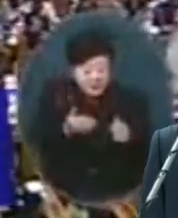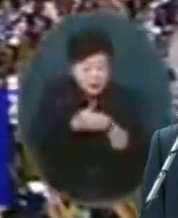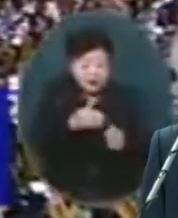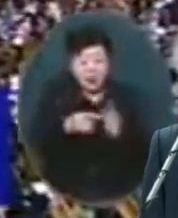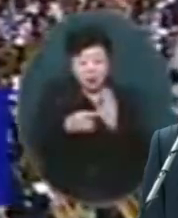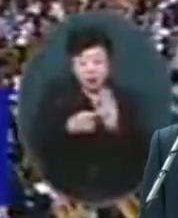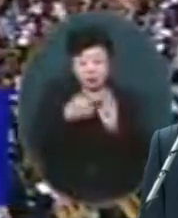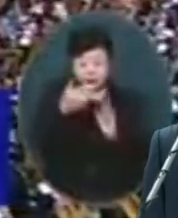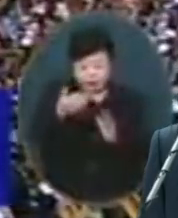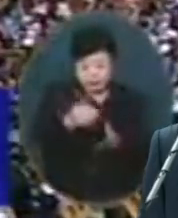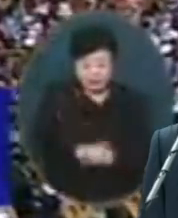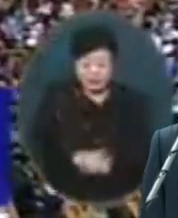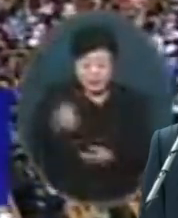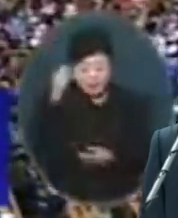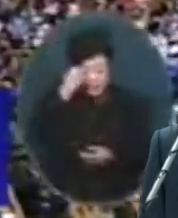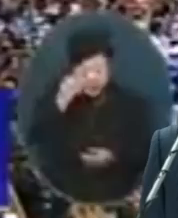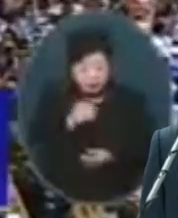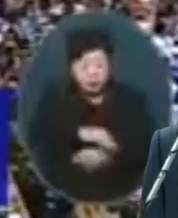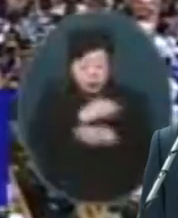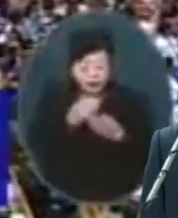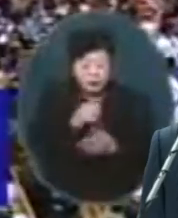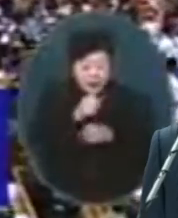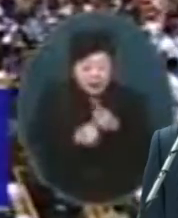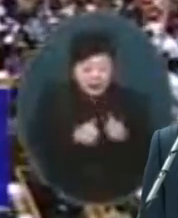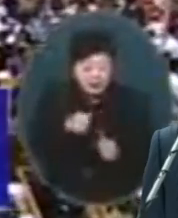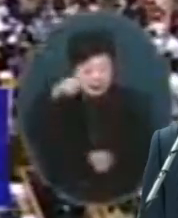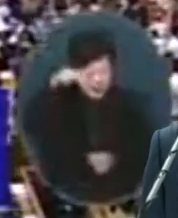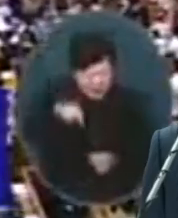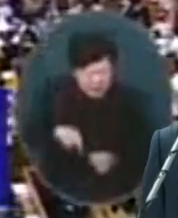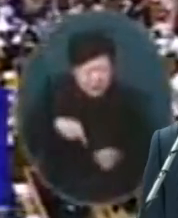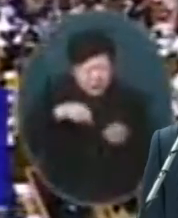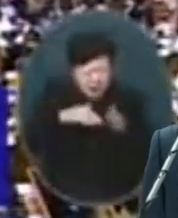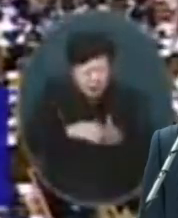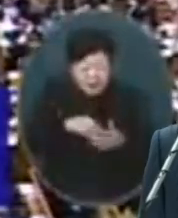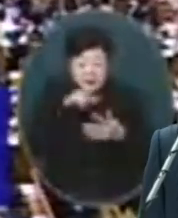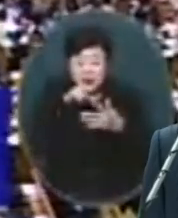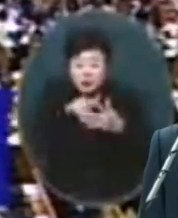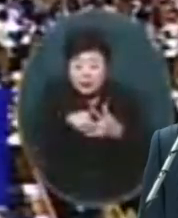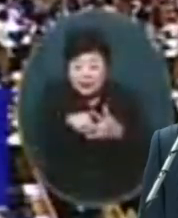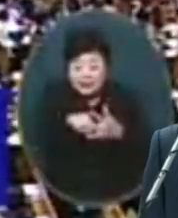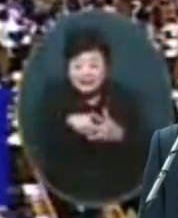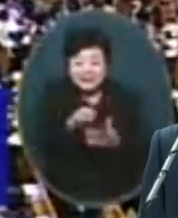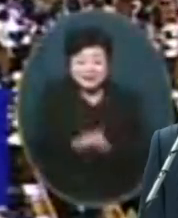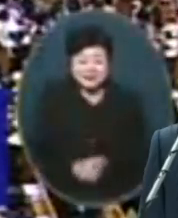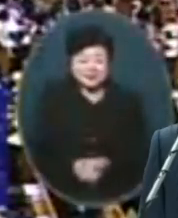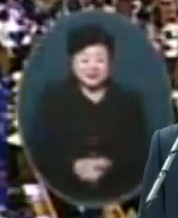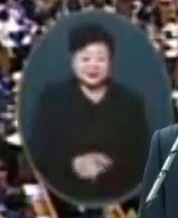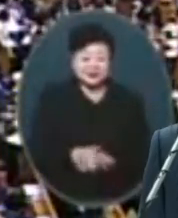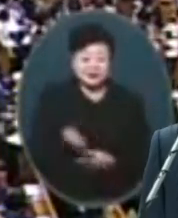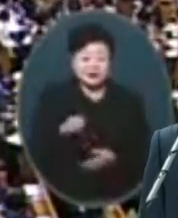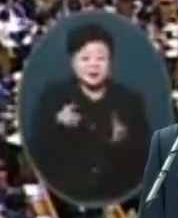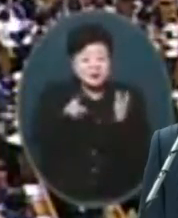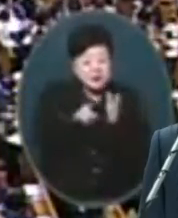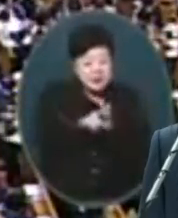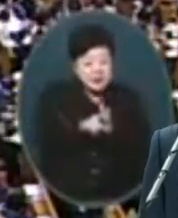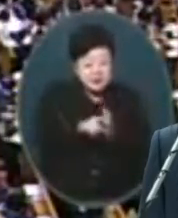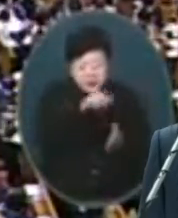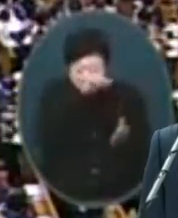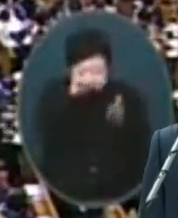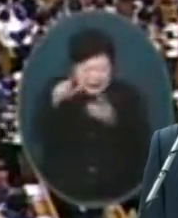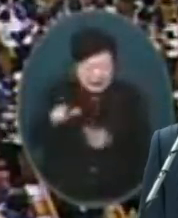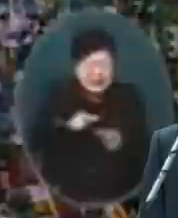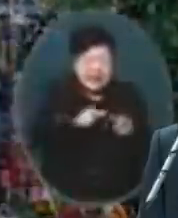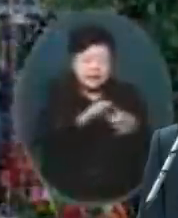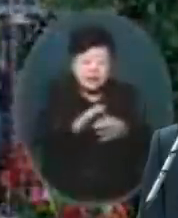우리에게 보이셨으니 성령은 모든 것 곧 하나님의 깊은 것이라도 통달하시니라. 그러나 믿음으로 인생을